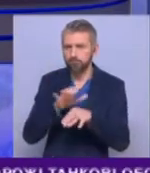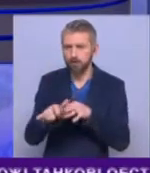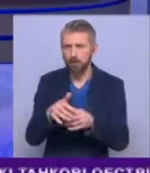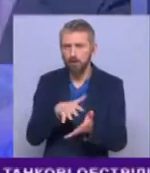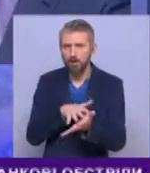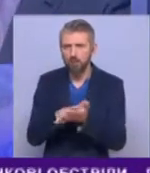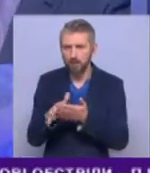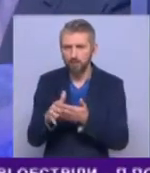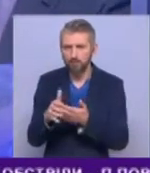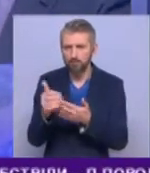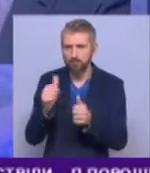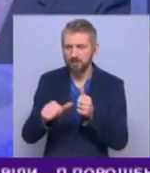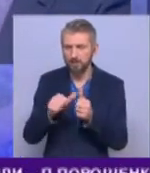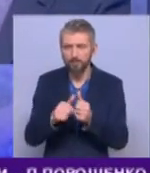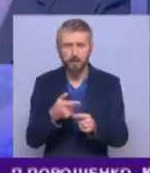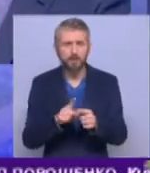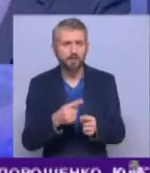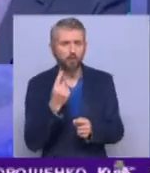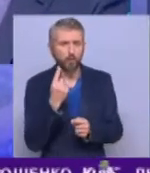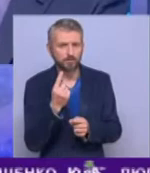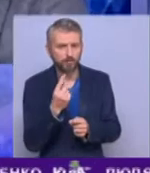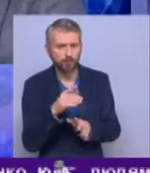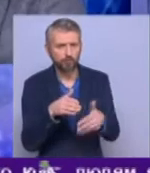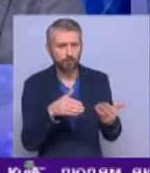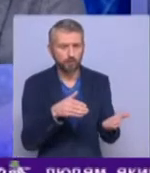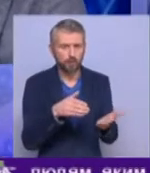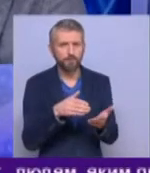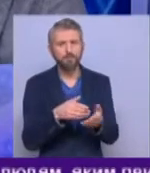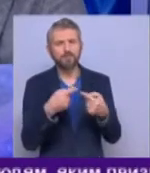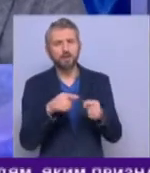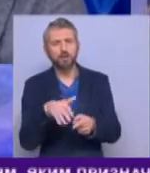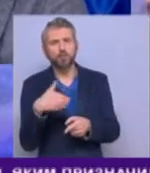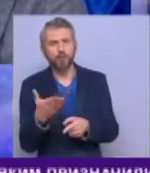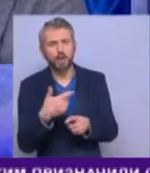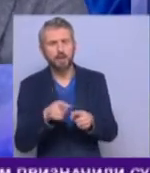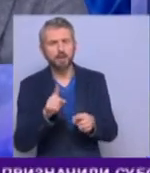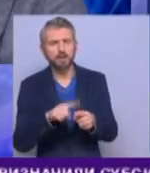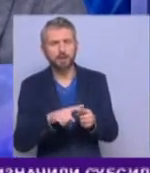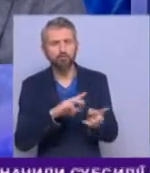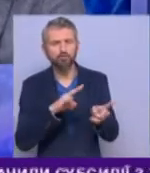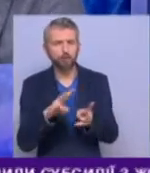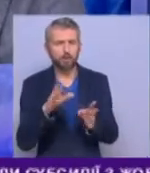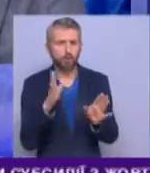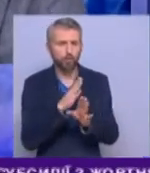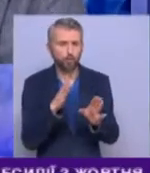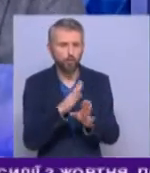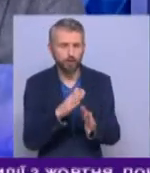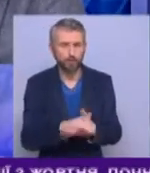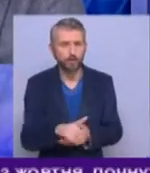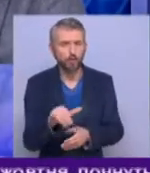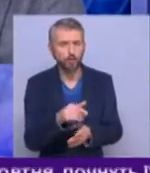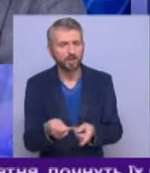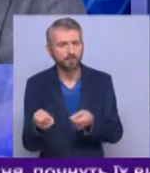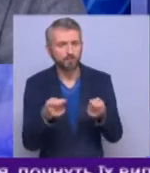щоб катати це. Ну, це одна сторона питання, а друга сторона питання, що це ще шкодить на екологію. Ну так, да, куди вивозити? Куди вивозити?